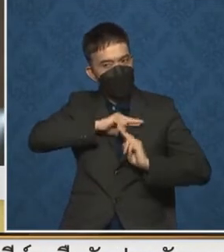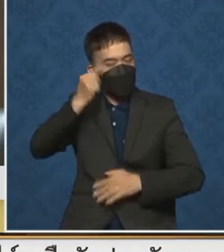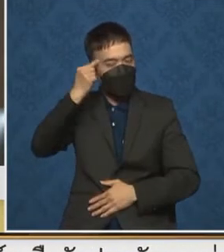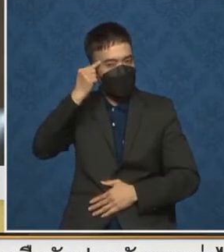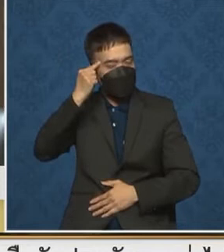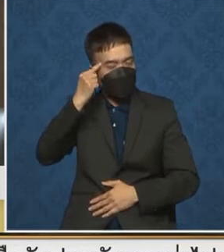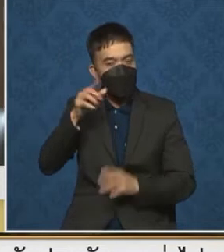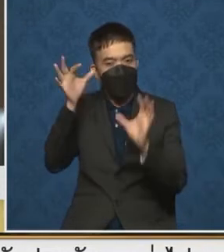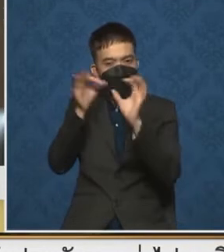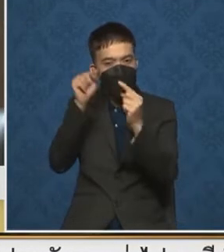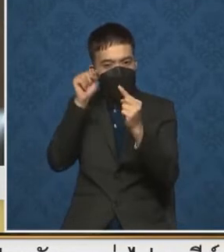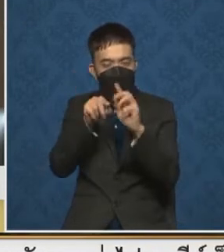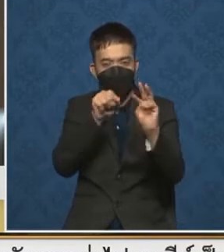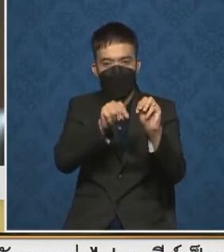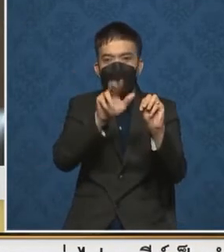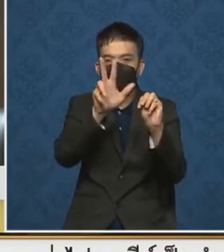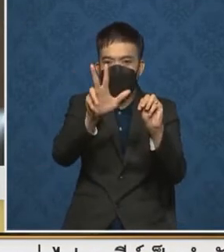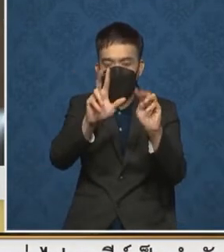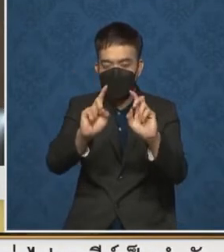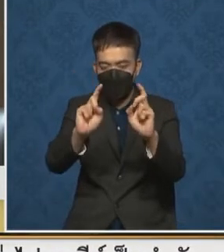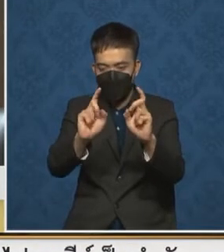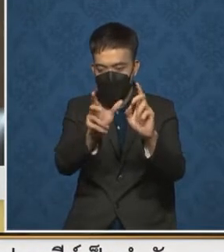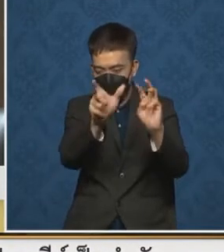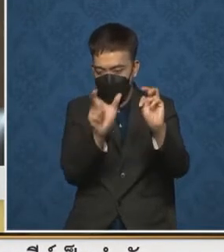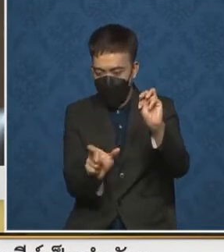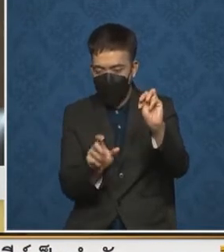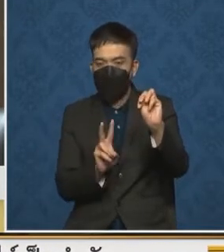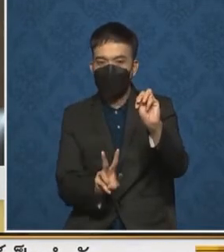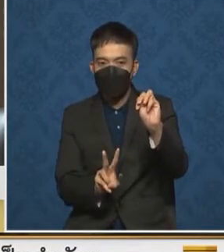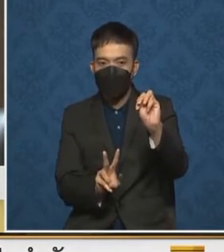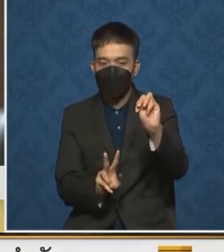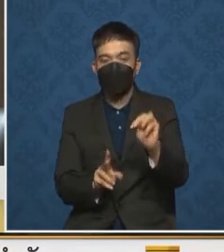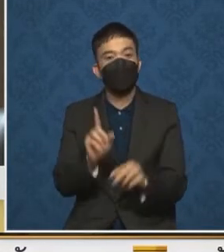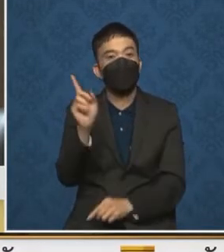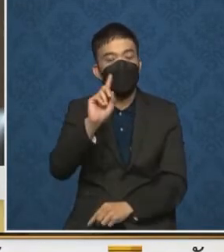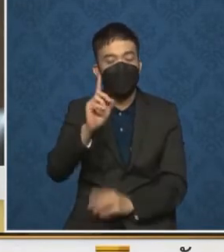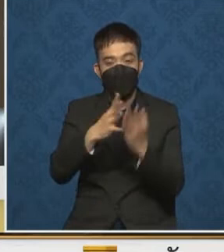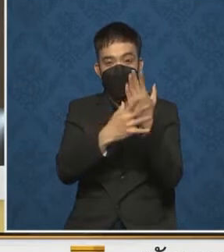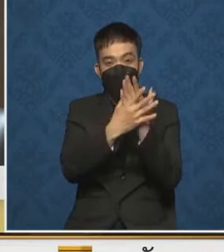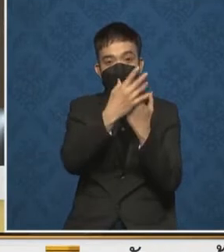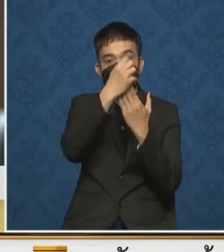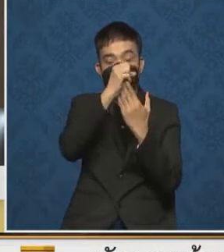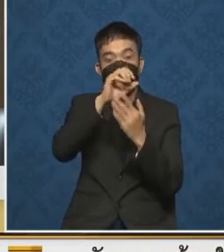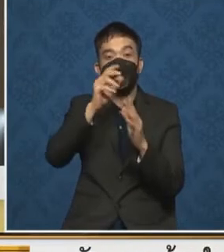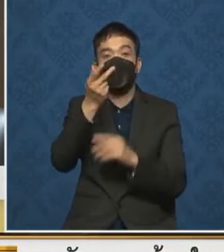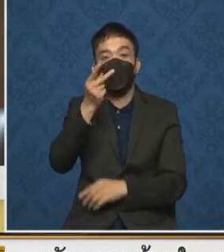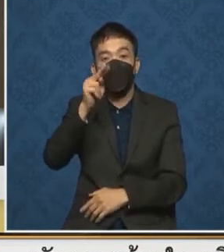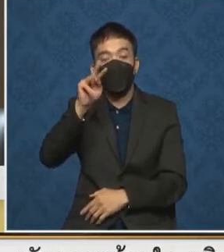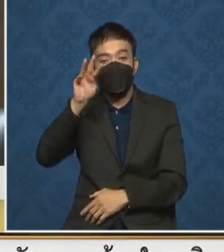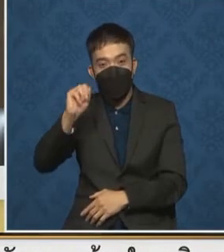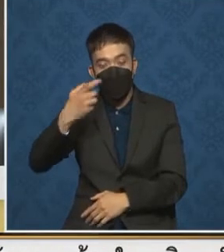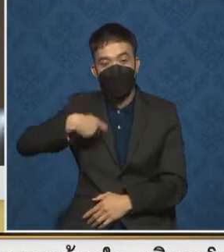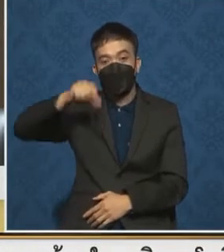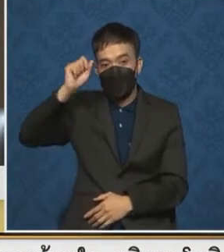้อนอยู่ในมาตราศ 3 วัก 2เขาบอกว่ารัศภา ขณะรบนตี สาร